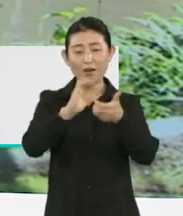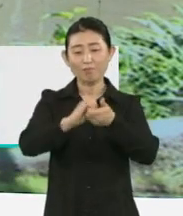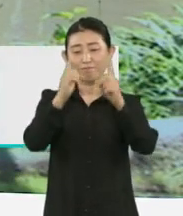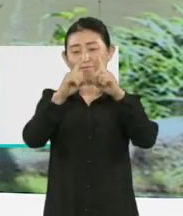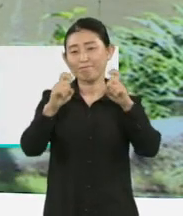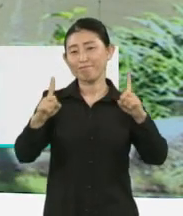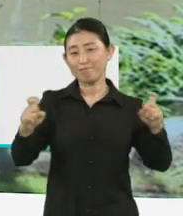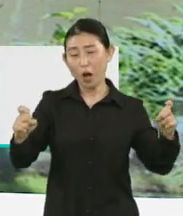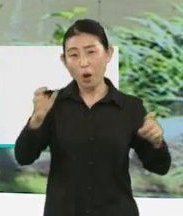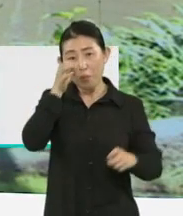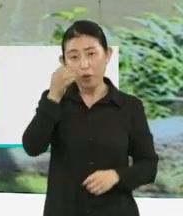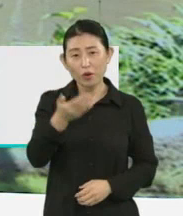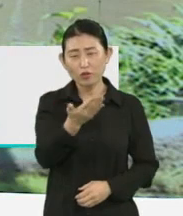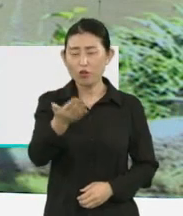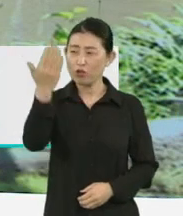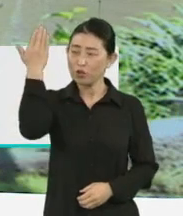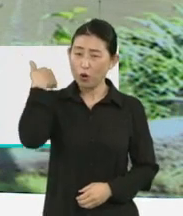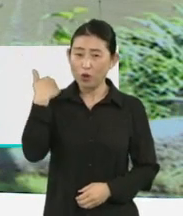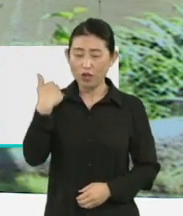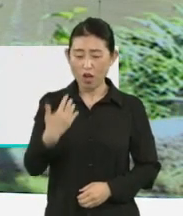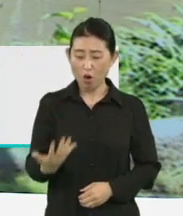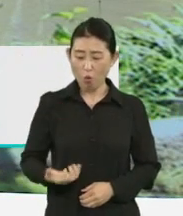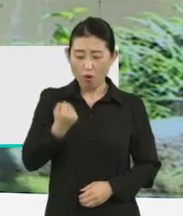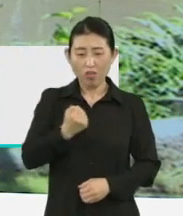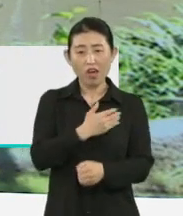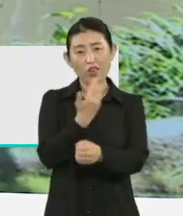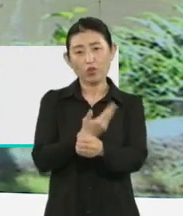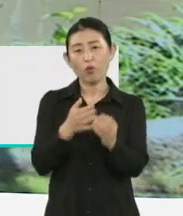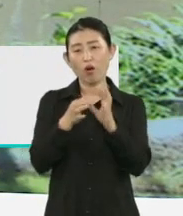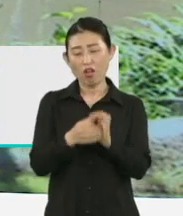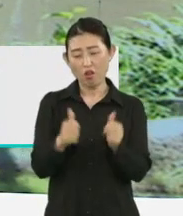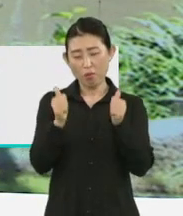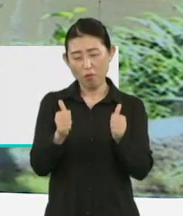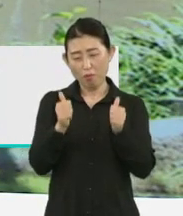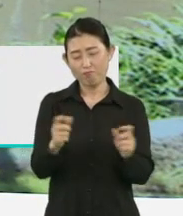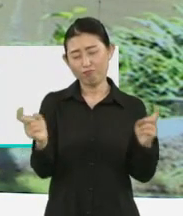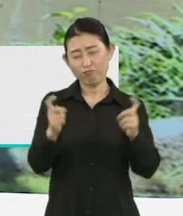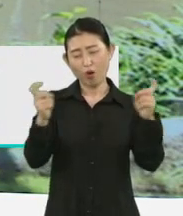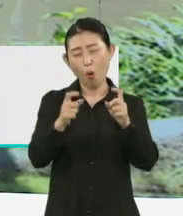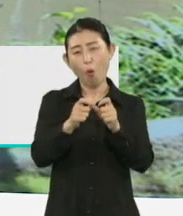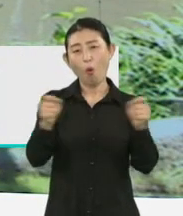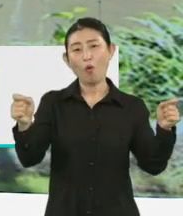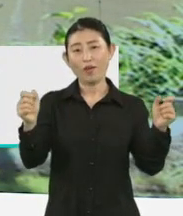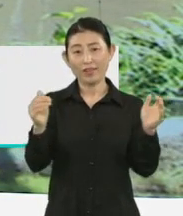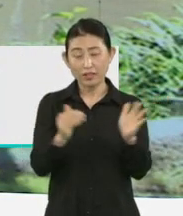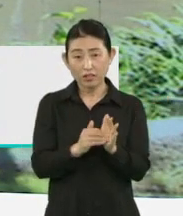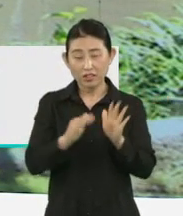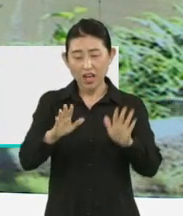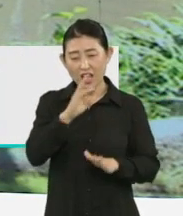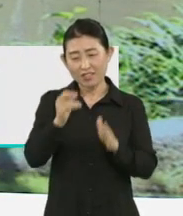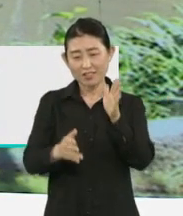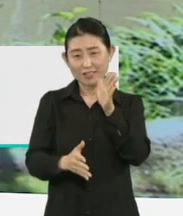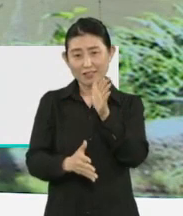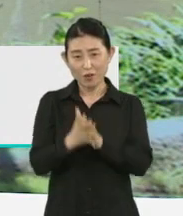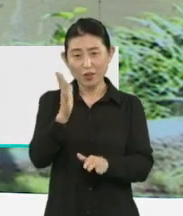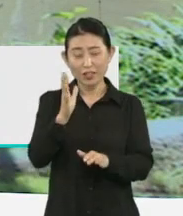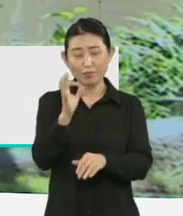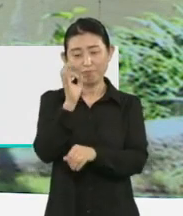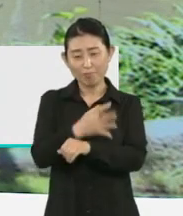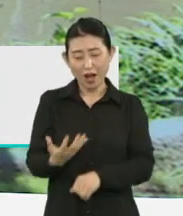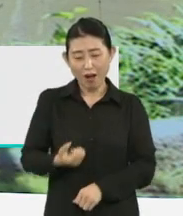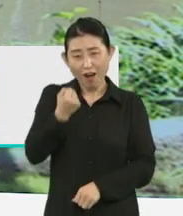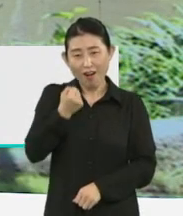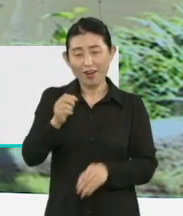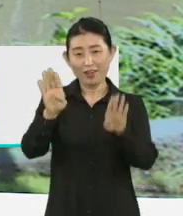기간 소유권 분쟁으로 개방되지 않았던 외암 민속마을의 건재고택인데요. 아산시가 매입해 최근 어렵사리